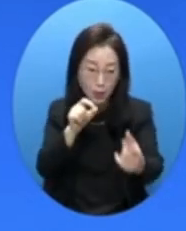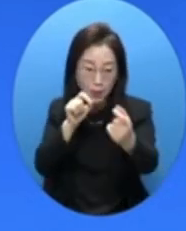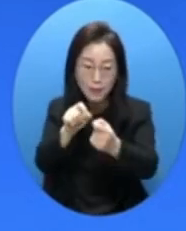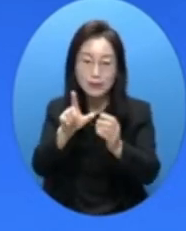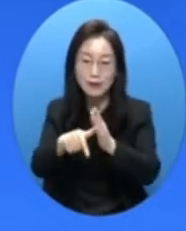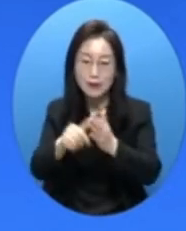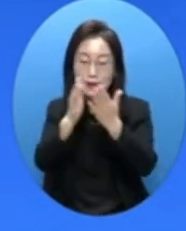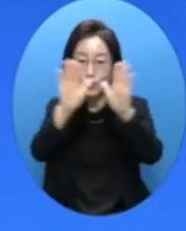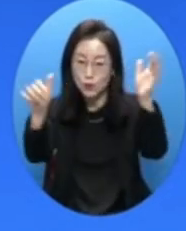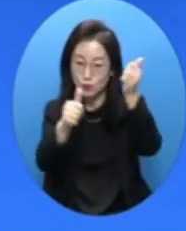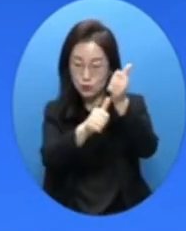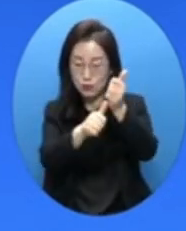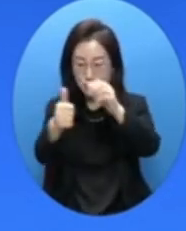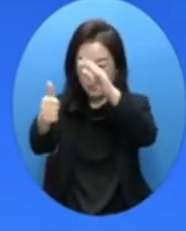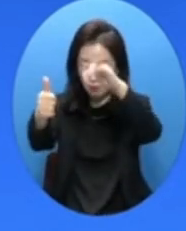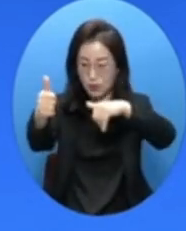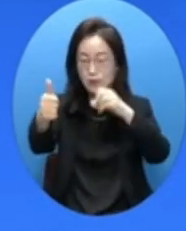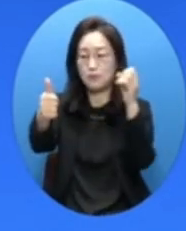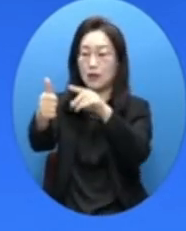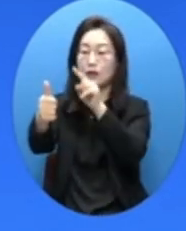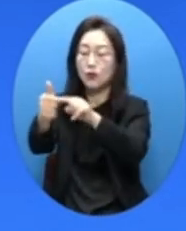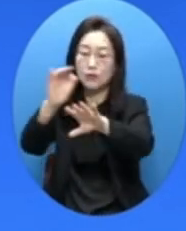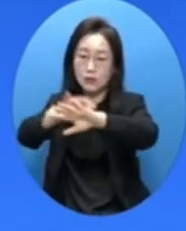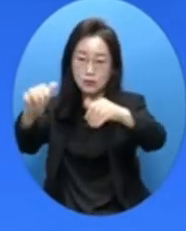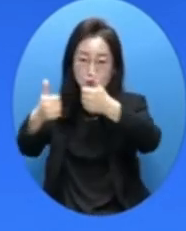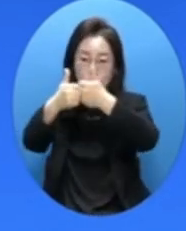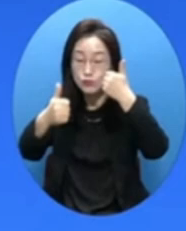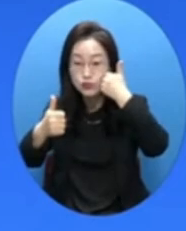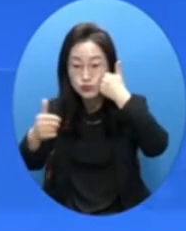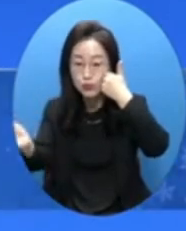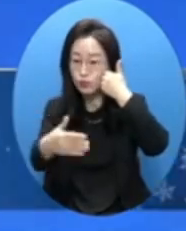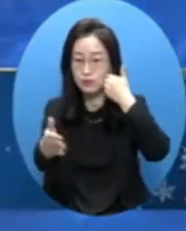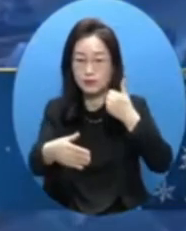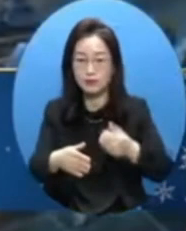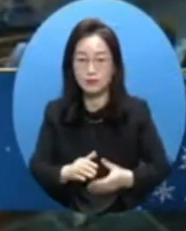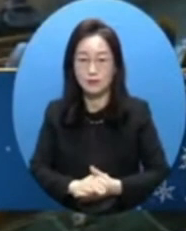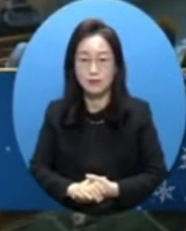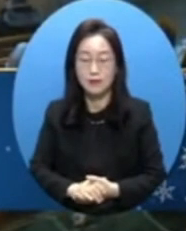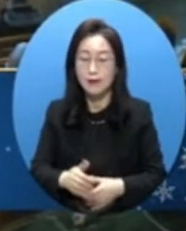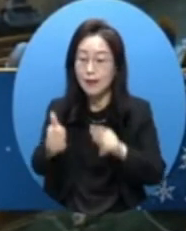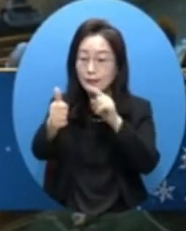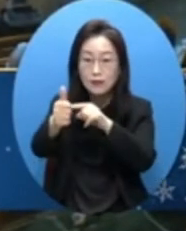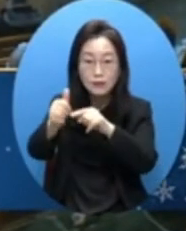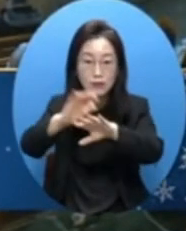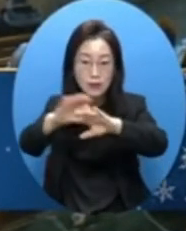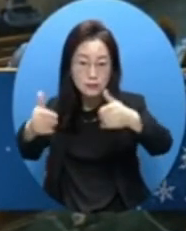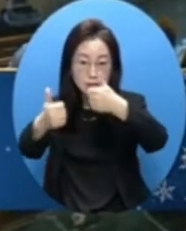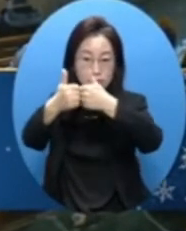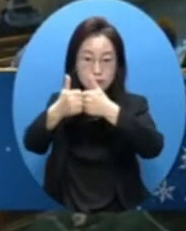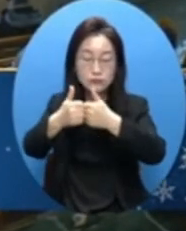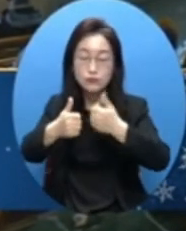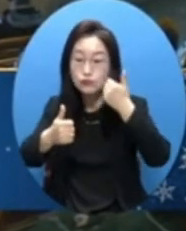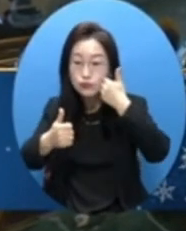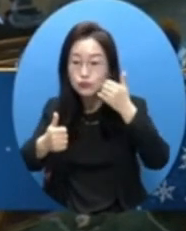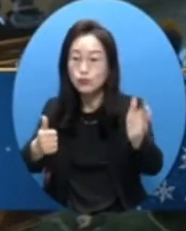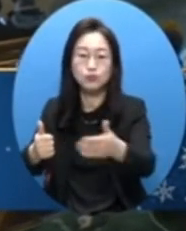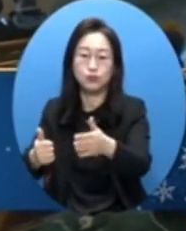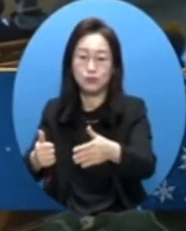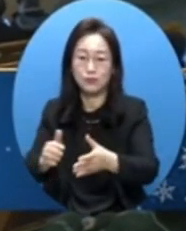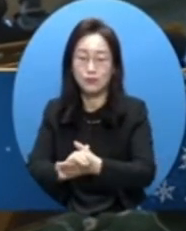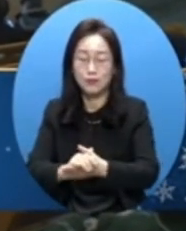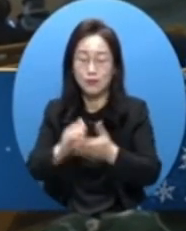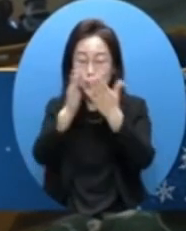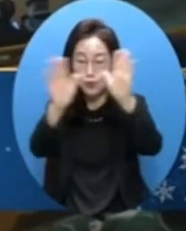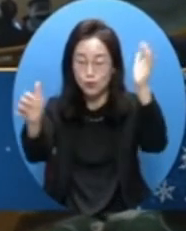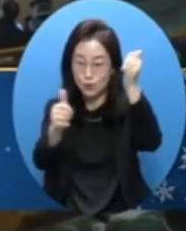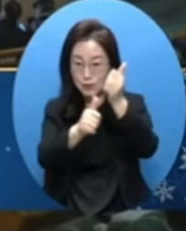말씀하셨습니다. 너를 대적할 자 없으리라. 너를 대적할 자가 없으리라. 여호사서